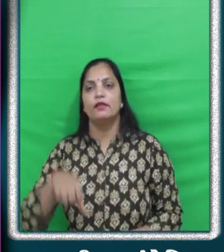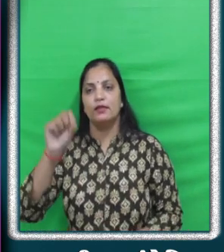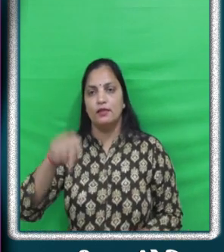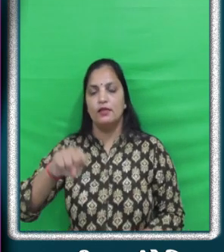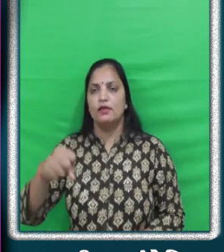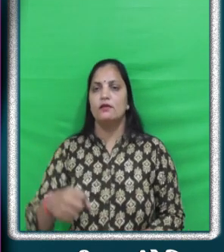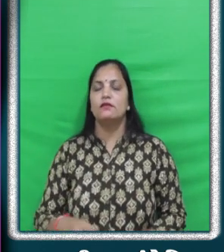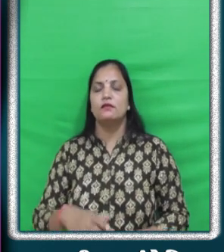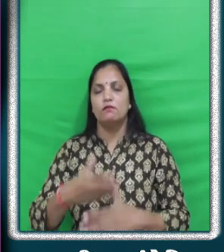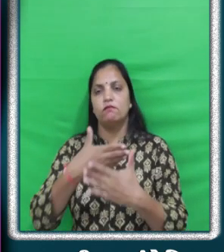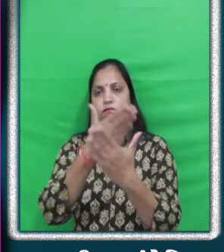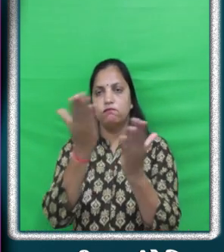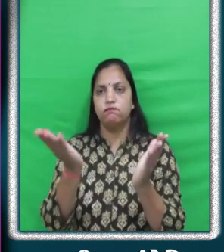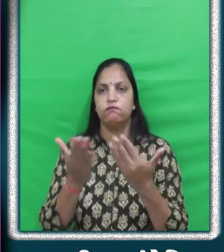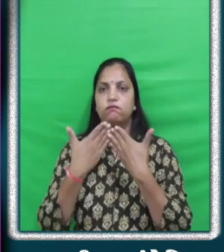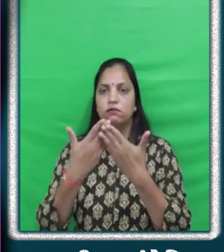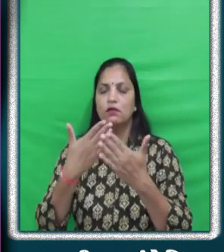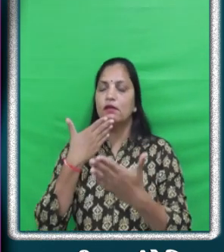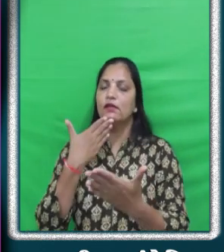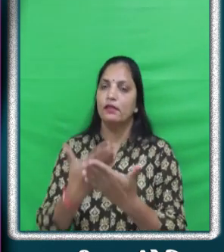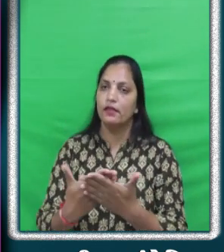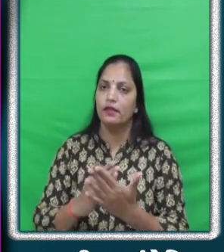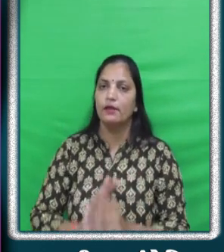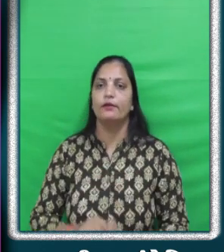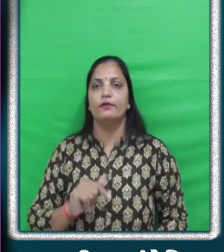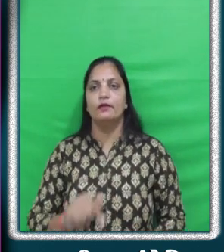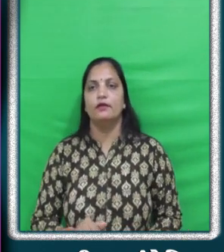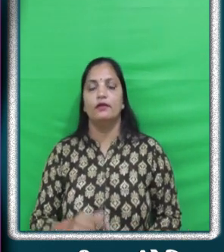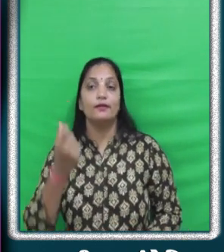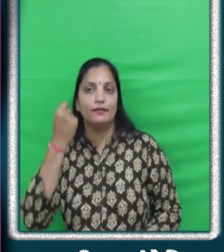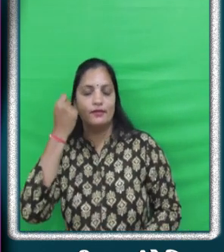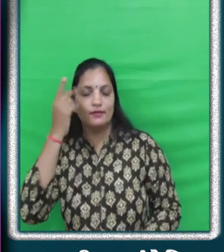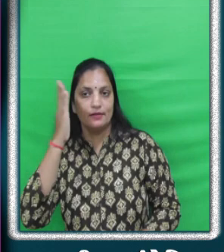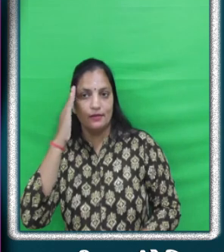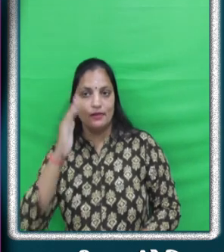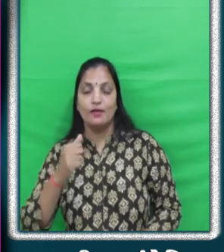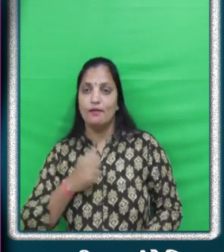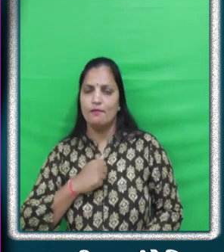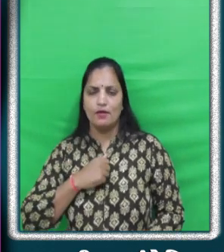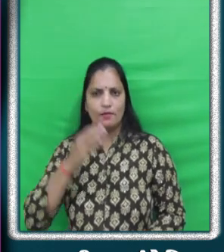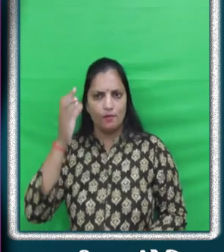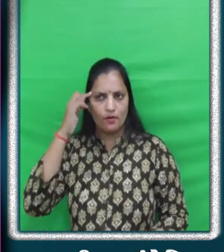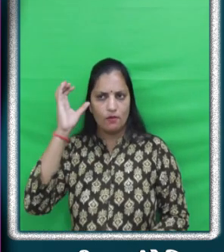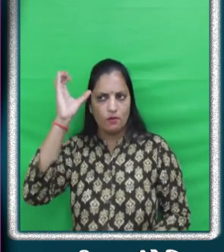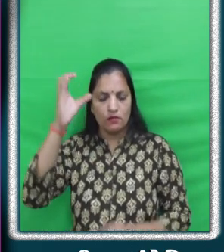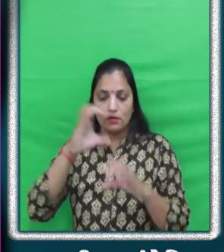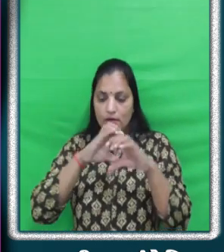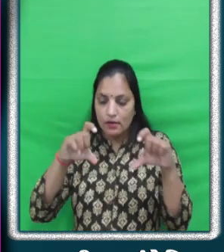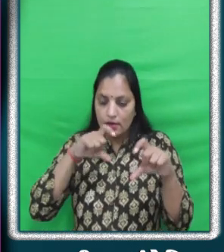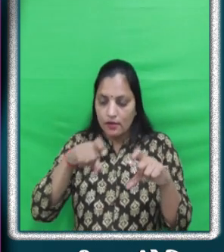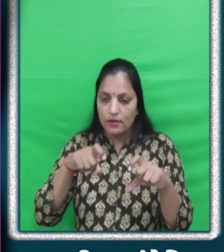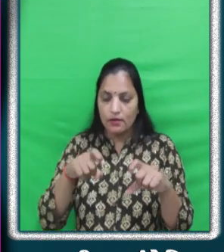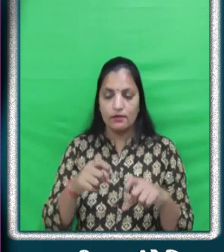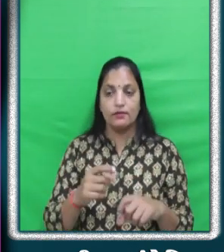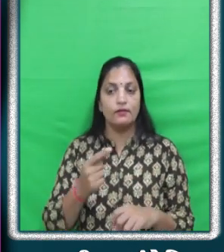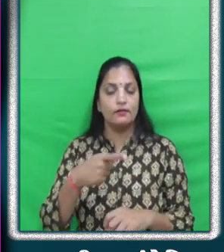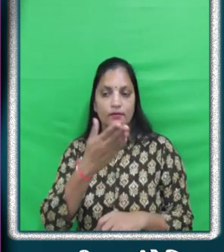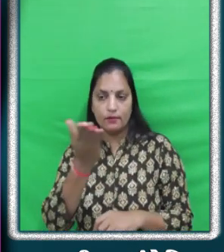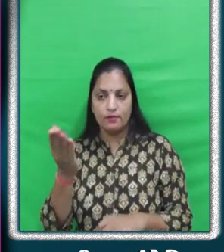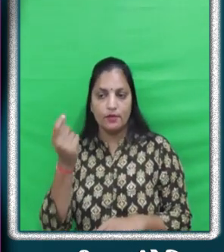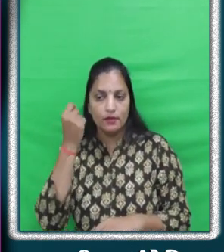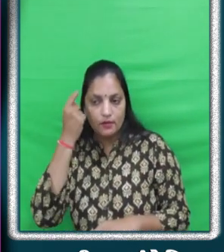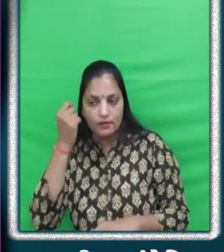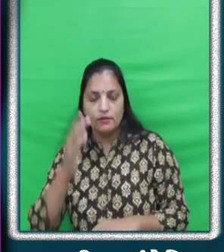ઘણા બધા કહી રહ્યા છે, તે બધાને થેન્ક યુ કે તમને સમજાય છે, એટલે મને પણ ખ્યાલ આવે કે તમને સમજાય છે, બરોબર